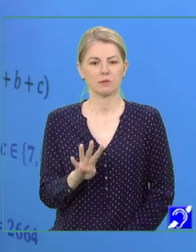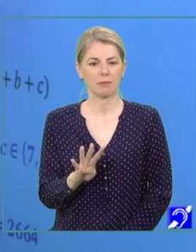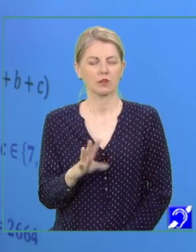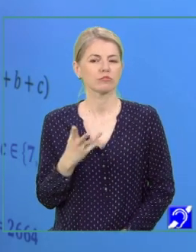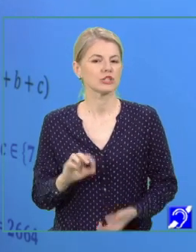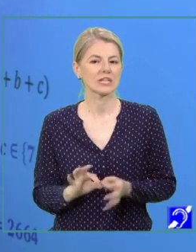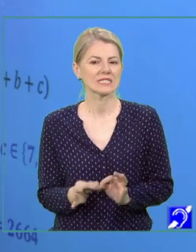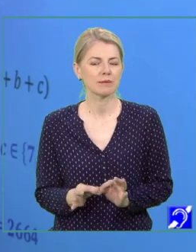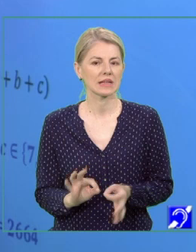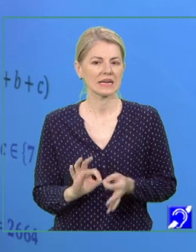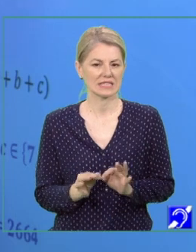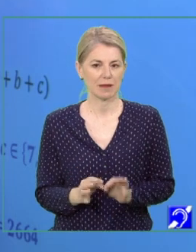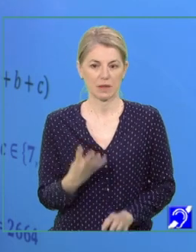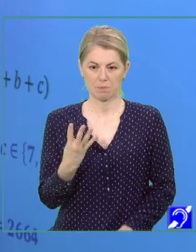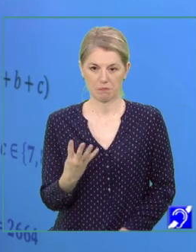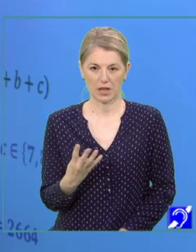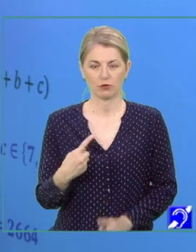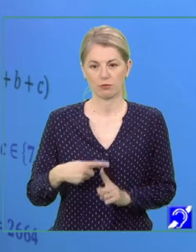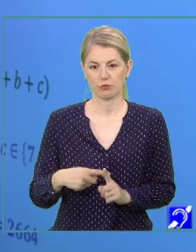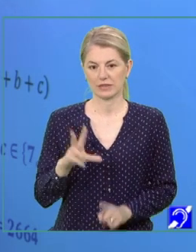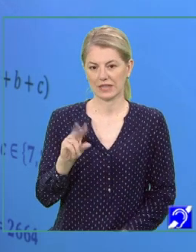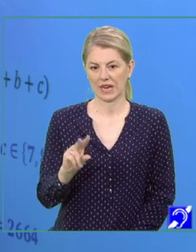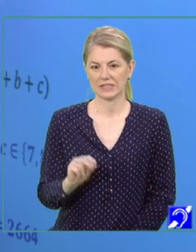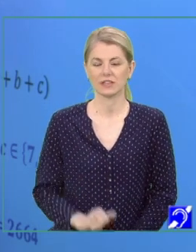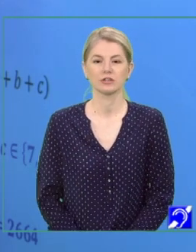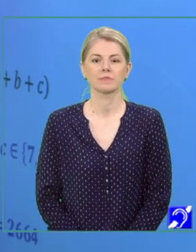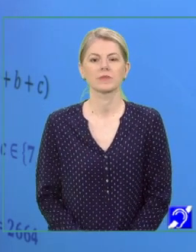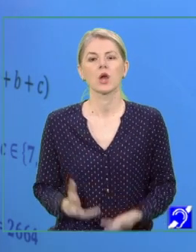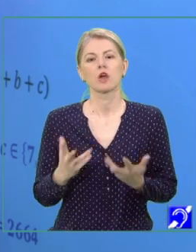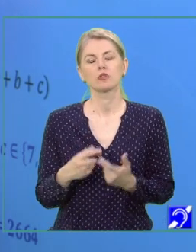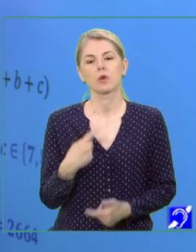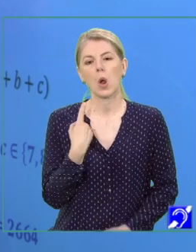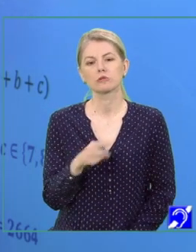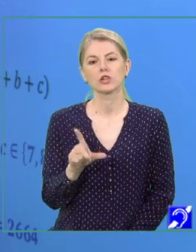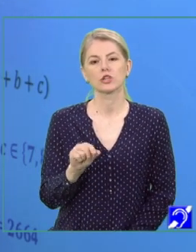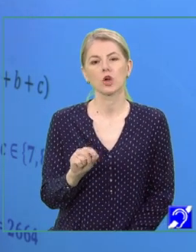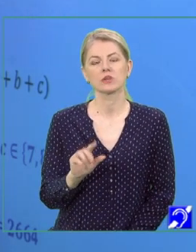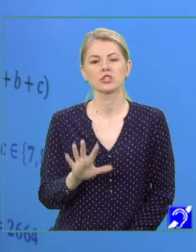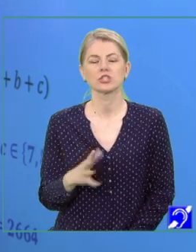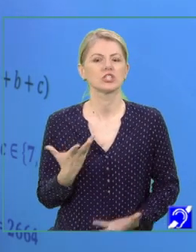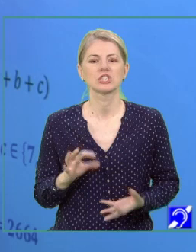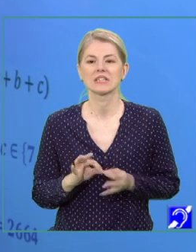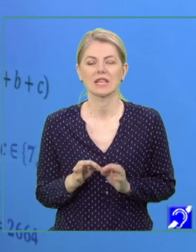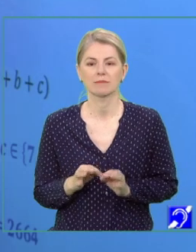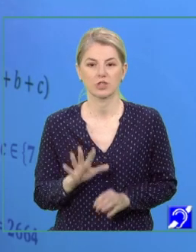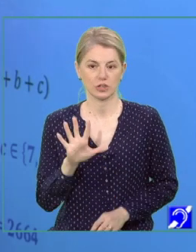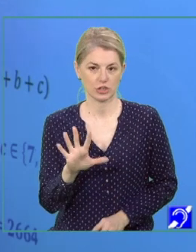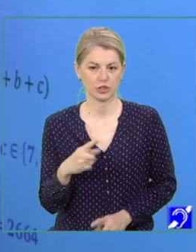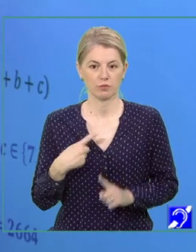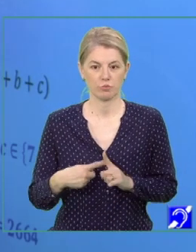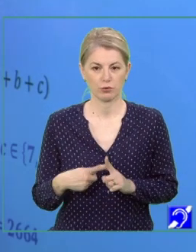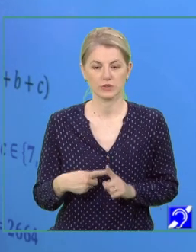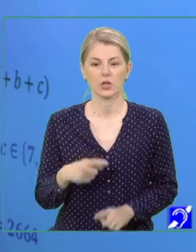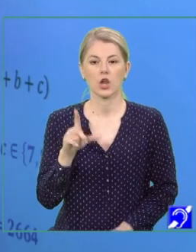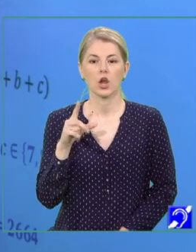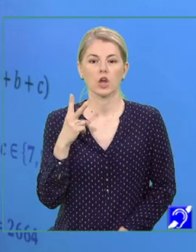Ce înseamnă? Înseamnă 4 plus 30. Numărul 125. Ce înseamnă? 5